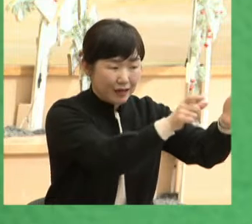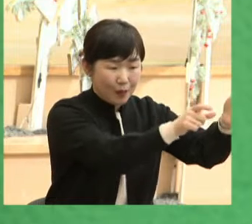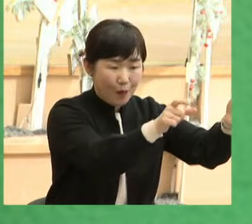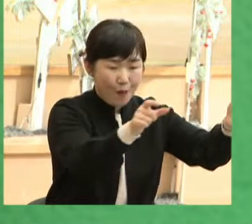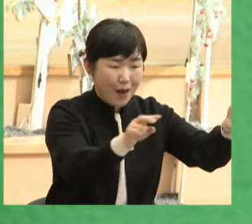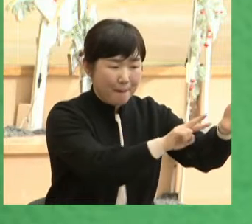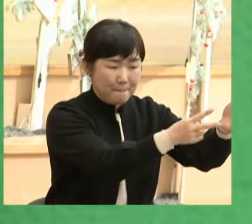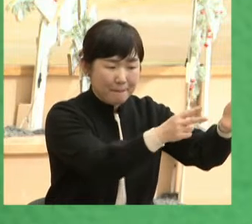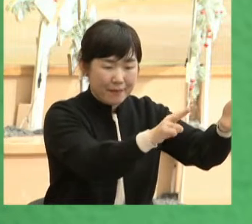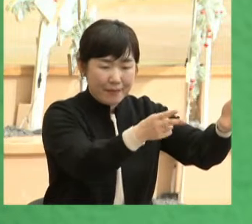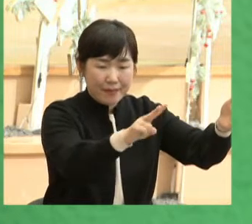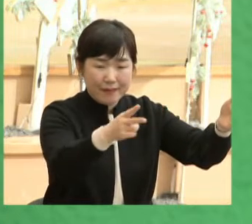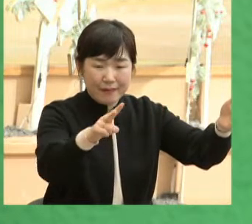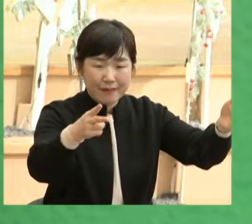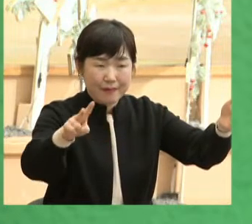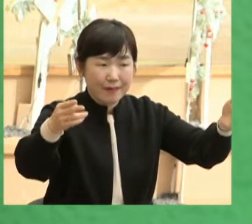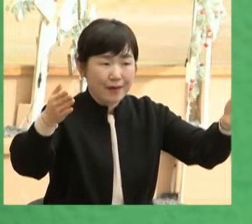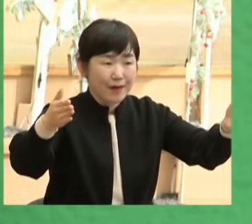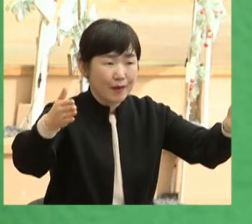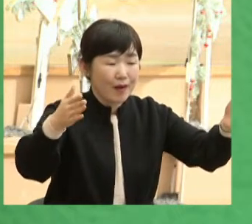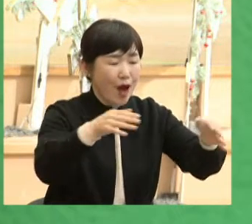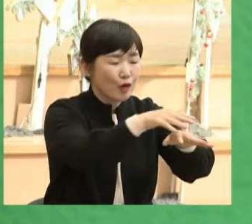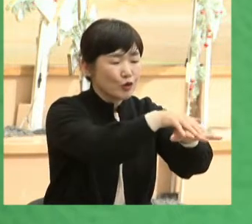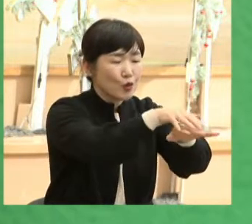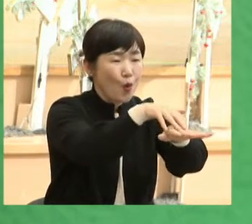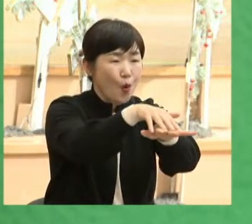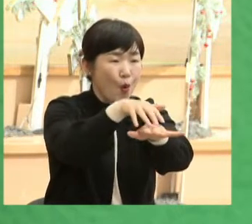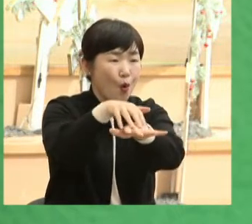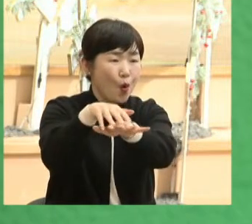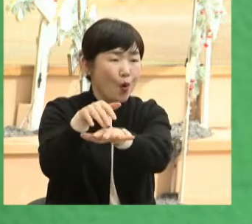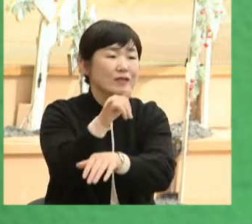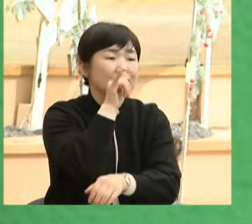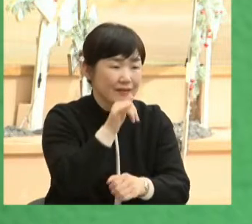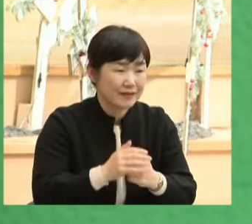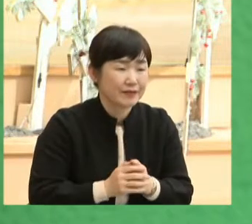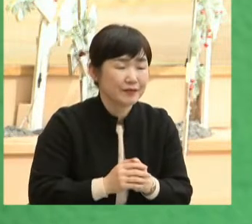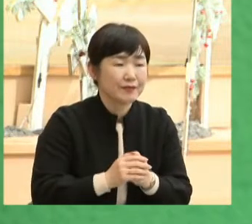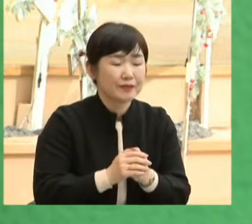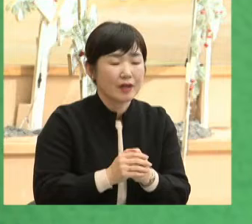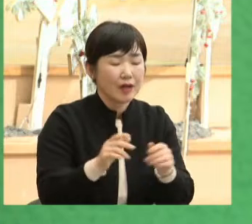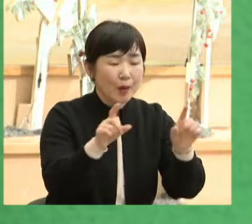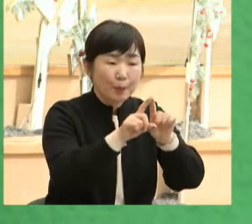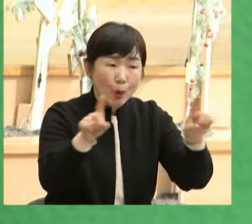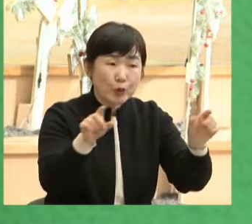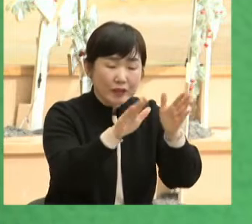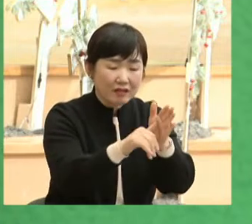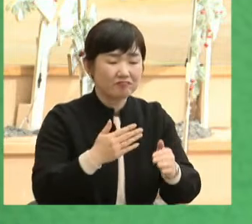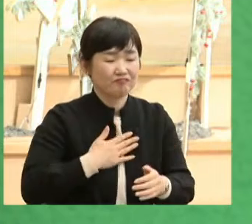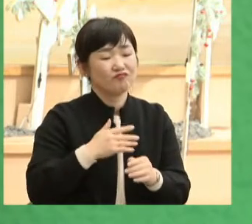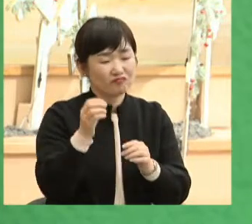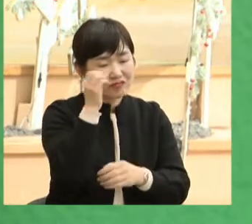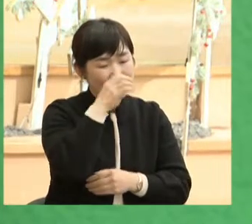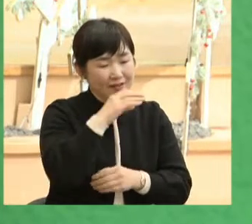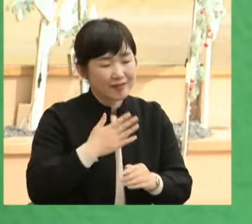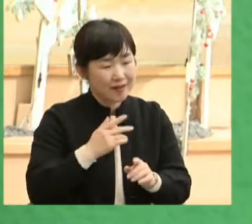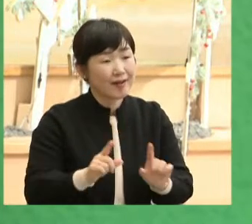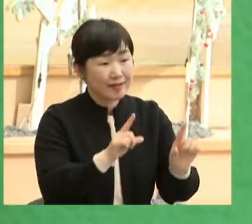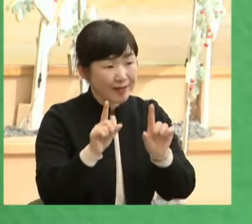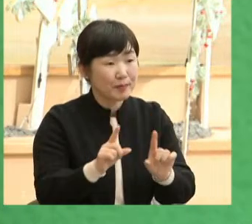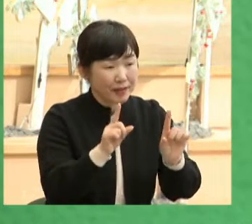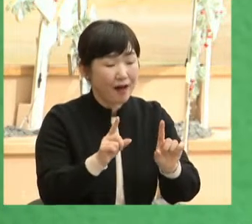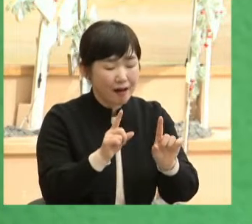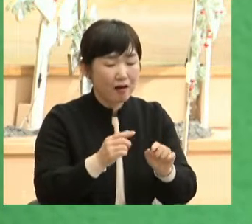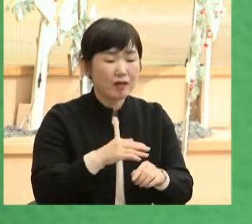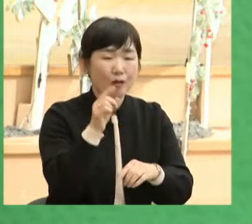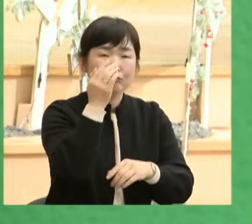일정에 뭐랄까 조편성이 되어 있었어요 보통 때는 자기의 삶을 삽니다 일상이 삶을 삽니다